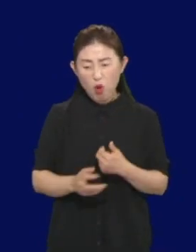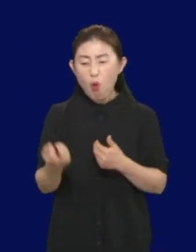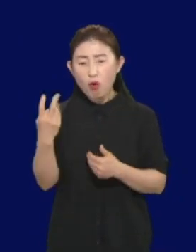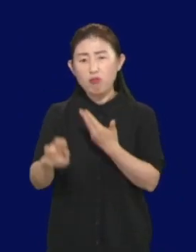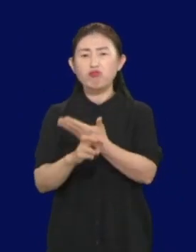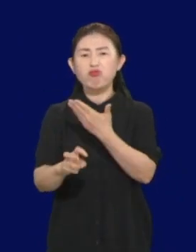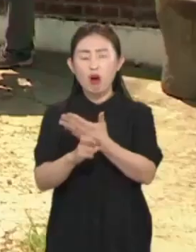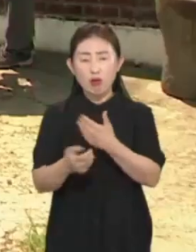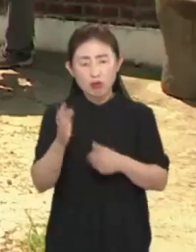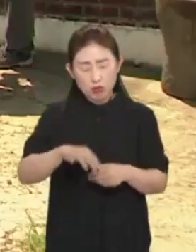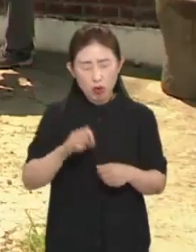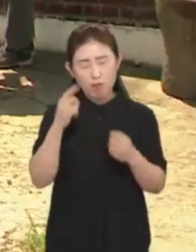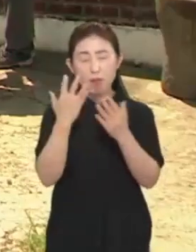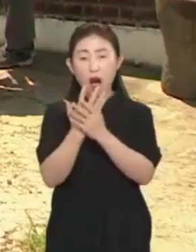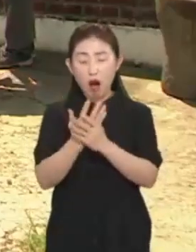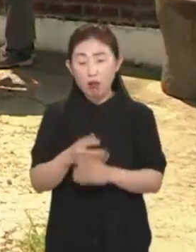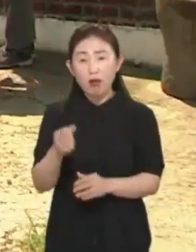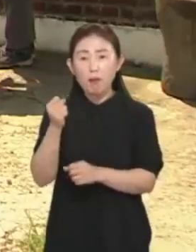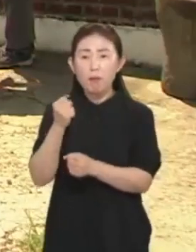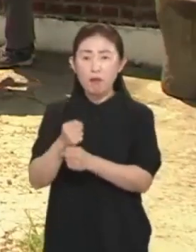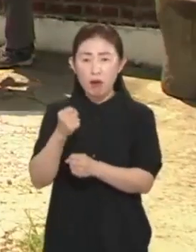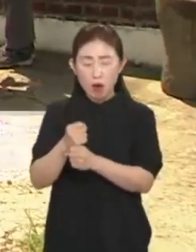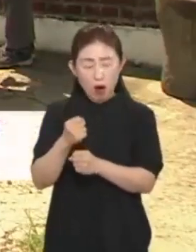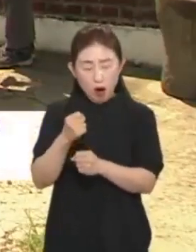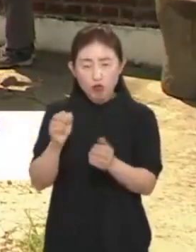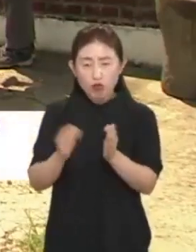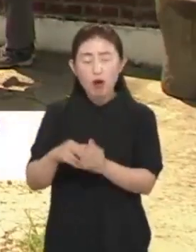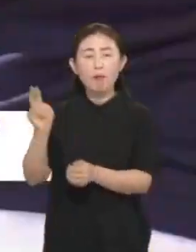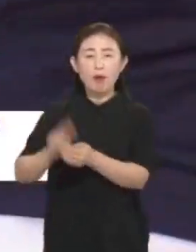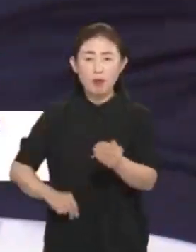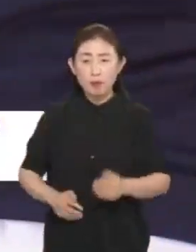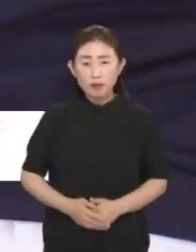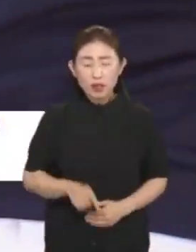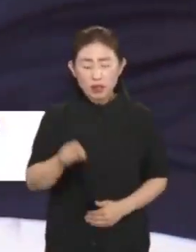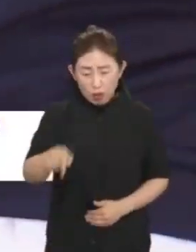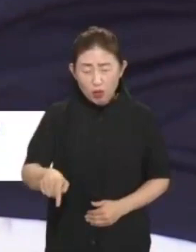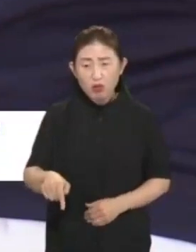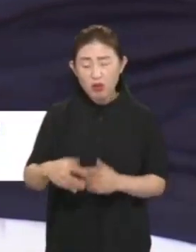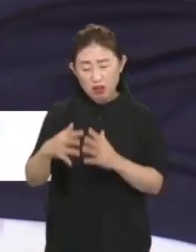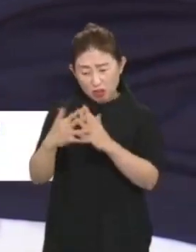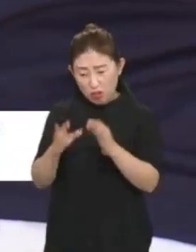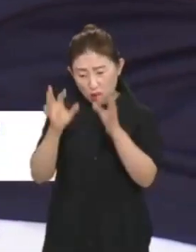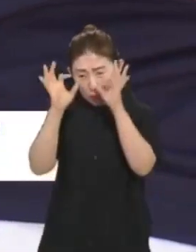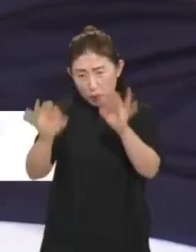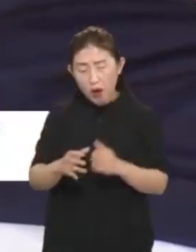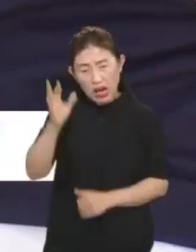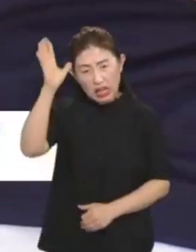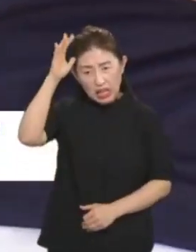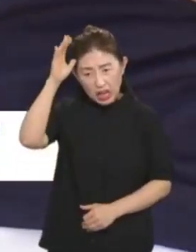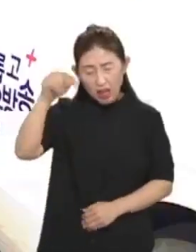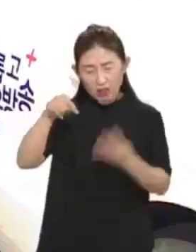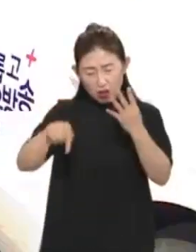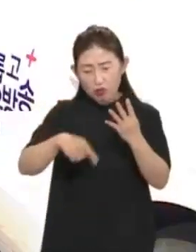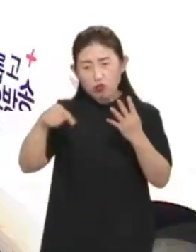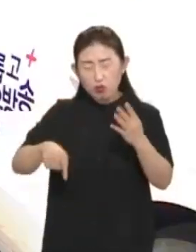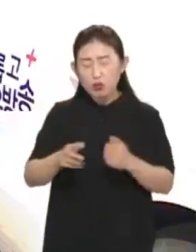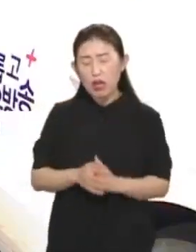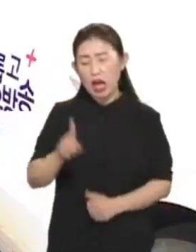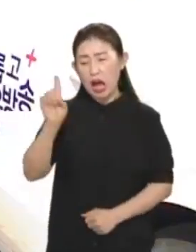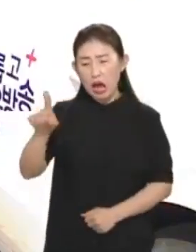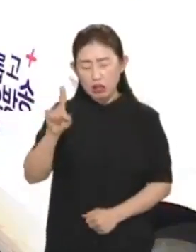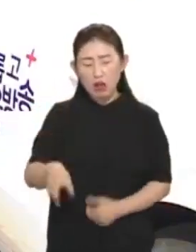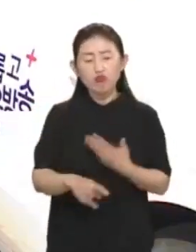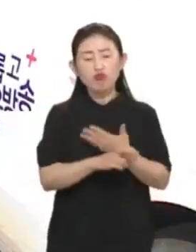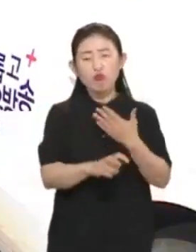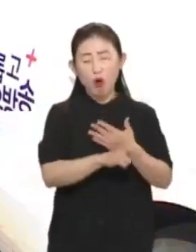겁니다. 동물보호단체들은 거래 전표를 분석한 결과 이곳에서 거래되는 강아지 4마리 중 1마리는 불법 번식장에서